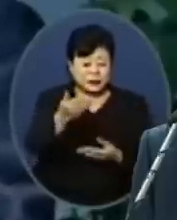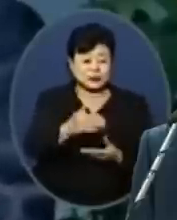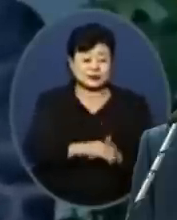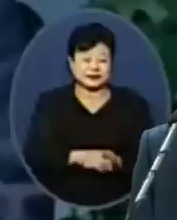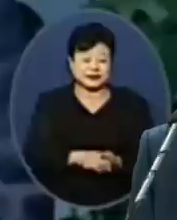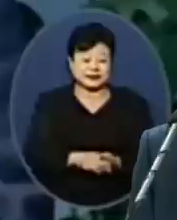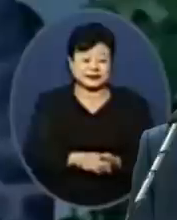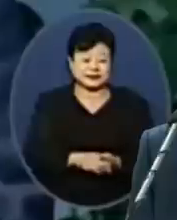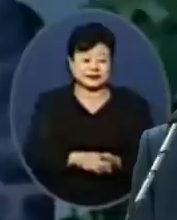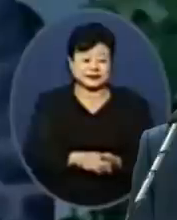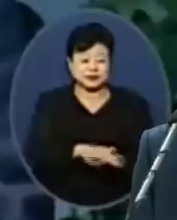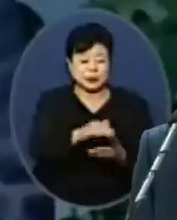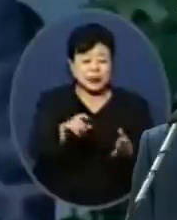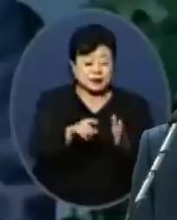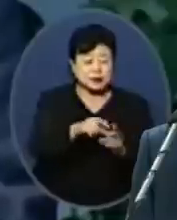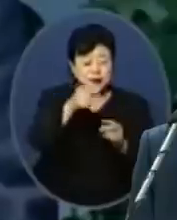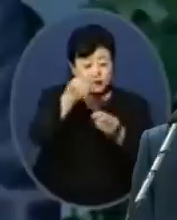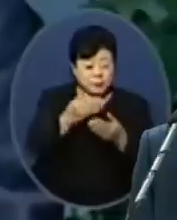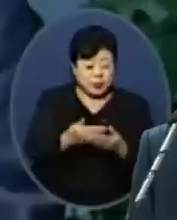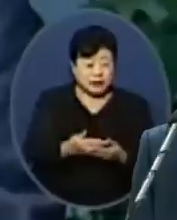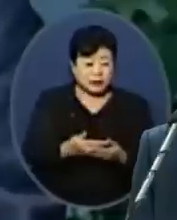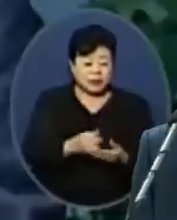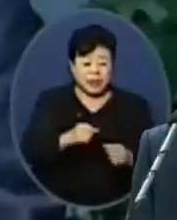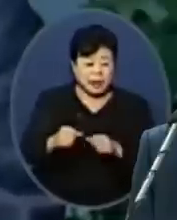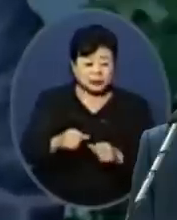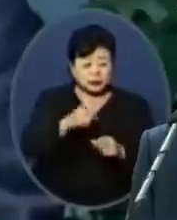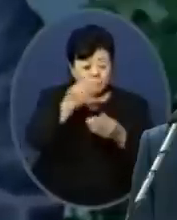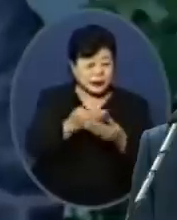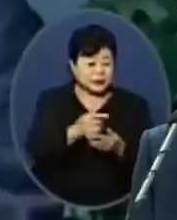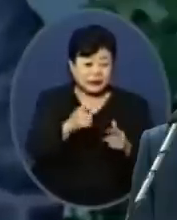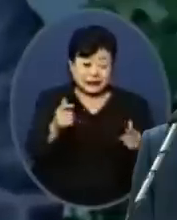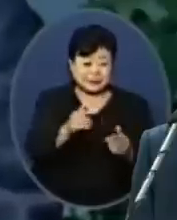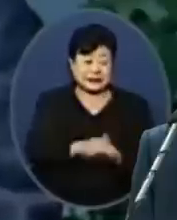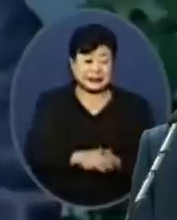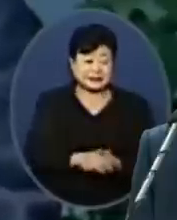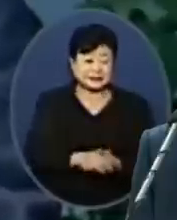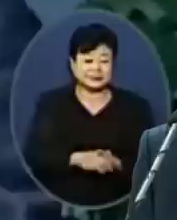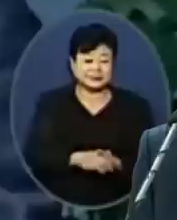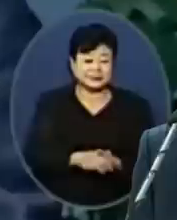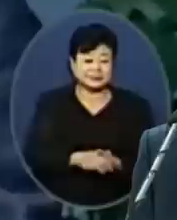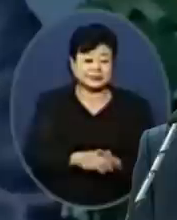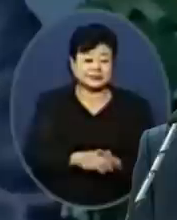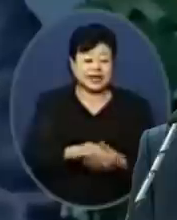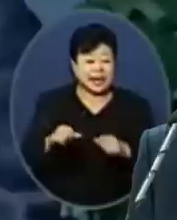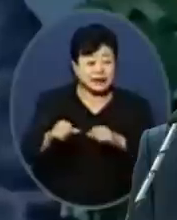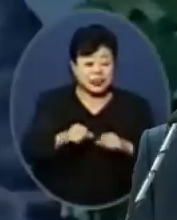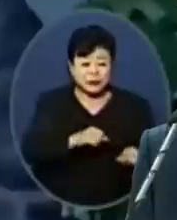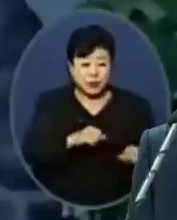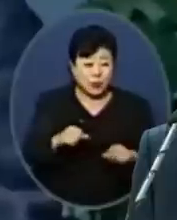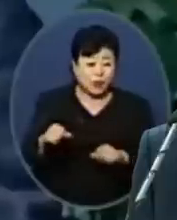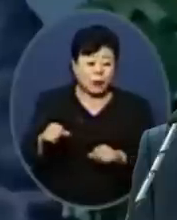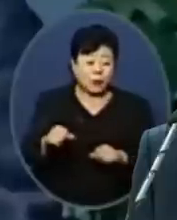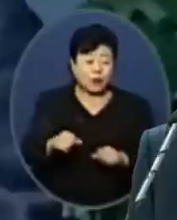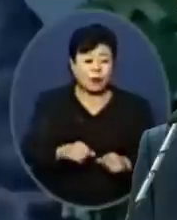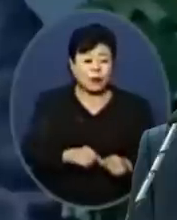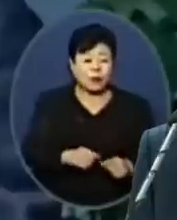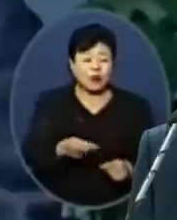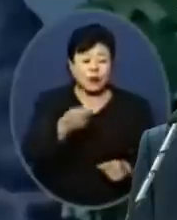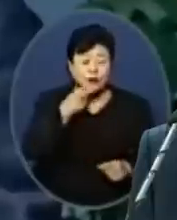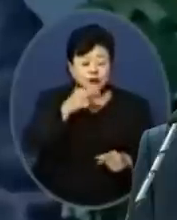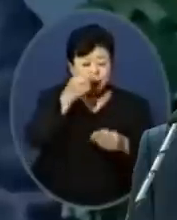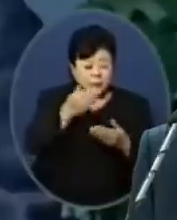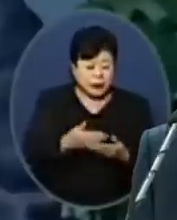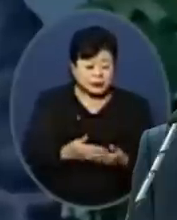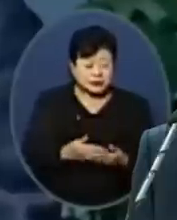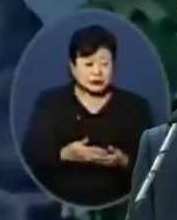것입니다. 우리가 믿고 구원을 얻지 행위로 구원을 얻는 것은 아닙니다. 그러면 행위도 없이 구원을